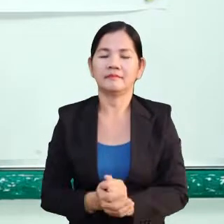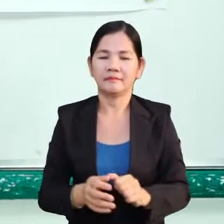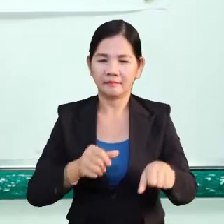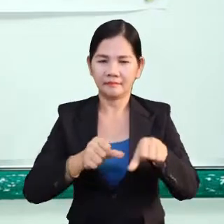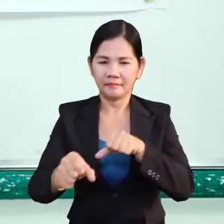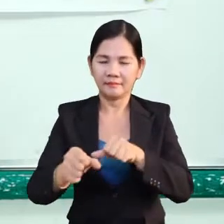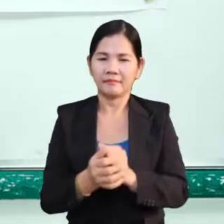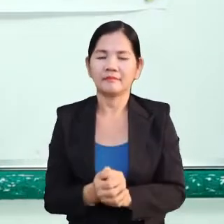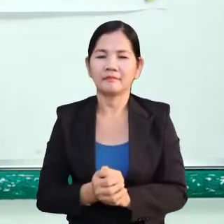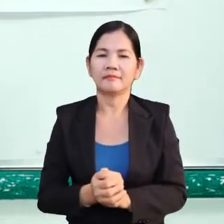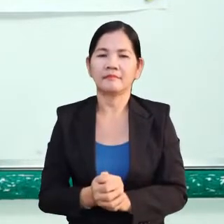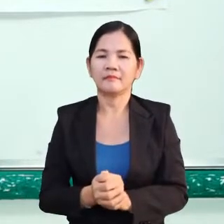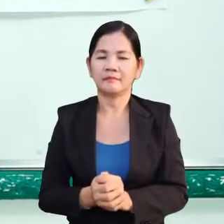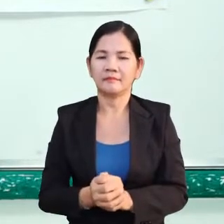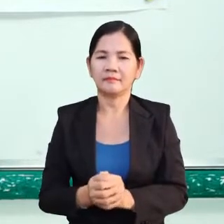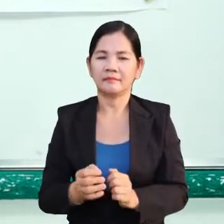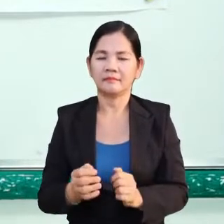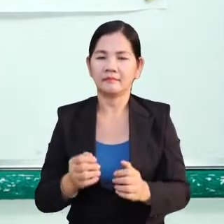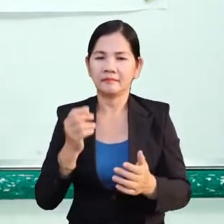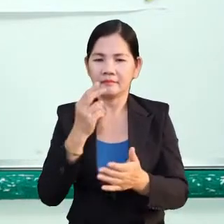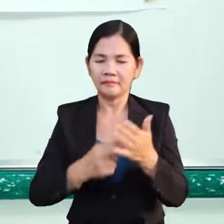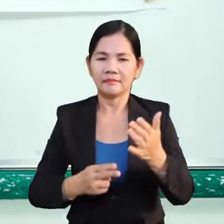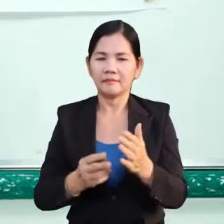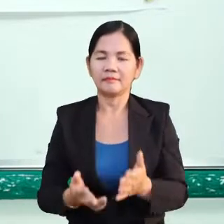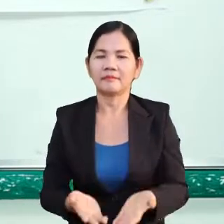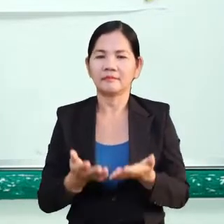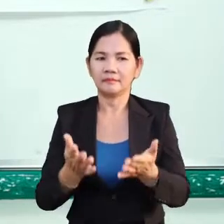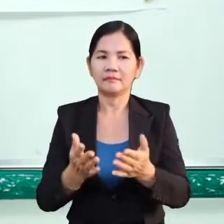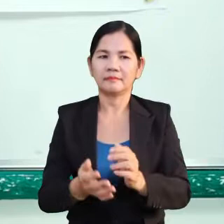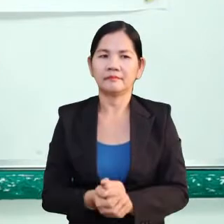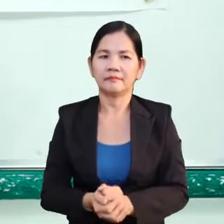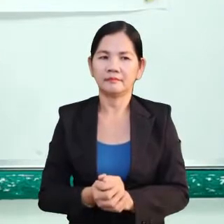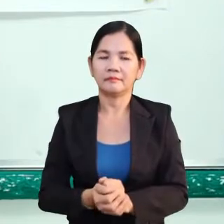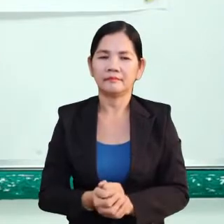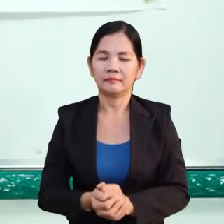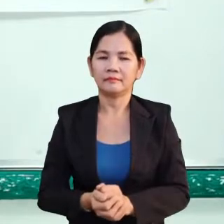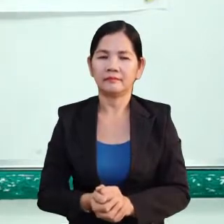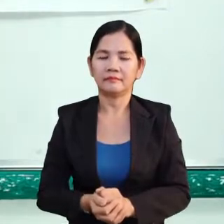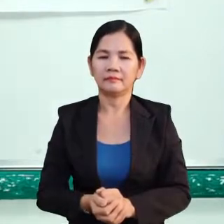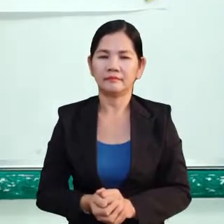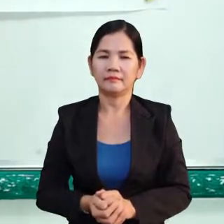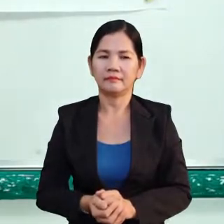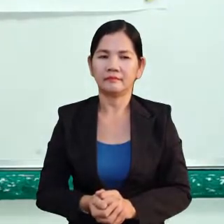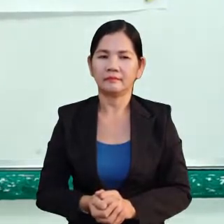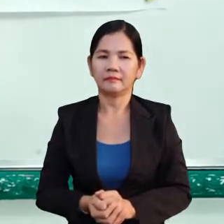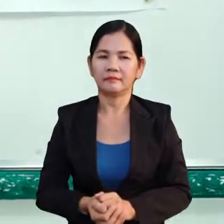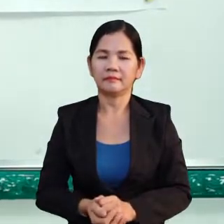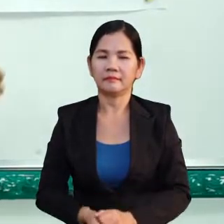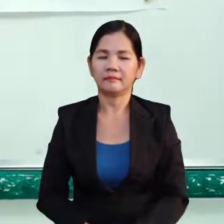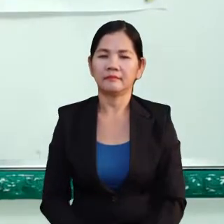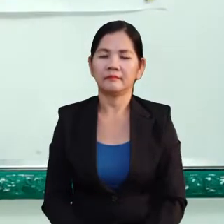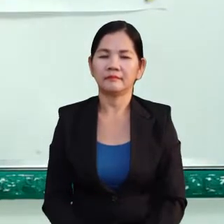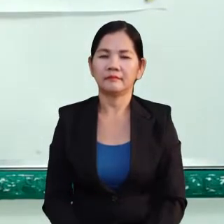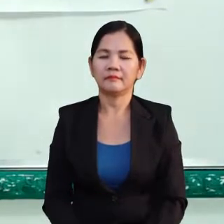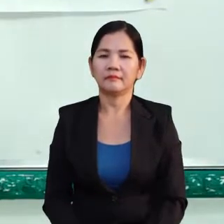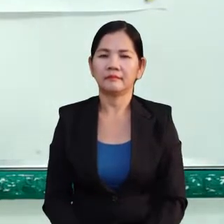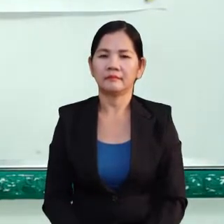តពីកិច្ចការផ្ទះតើអ្នកគ្រូនឹងមានអ្វីយើងមកបង្រៀនកូនកូនចាំមើលទាំងអស់គ្នាណា